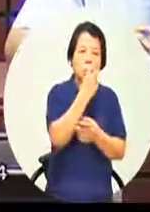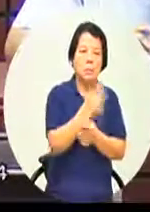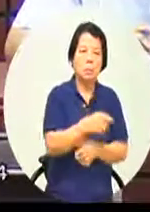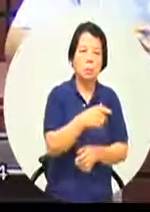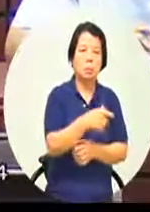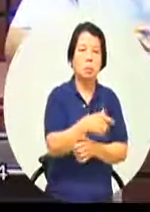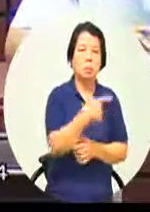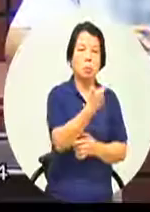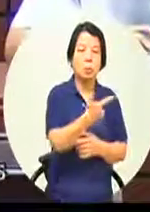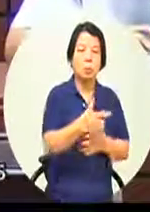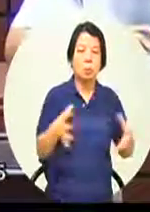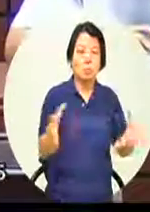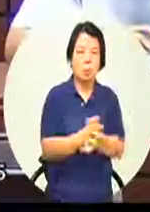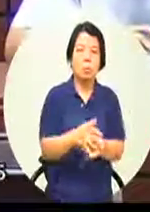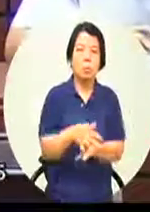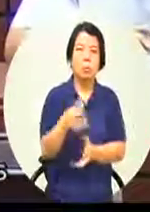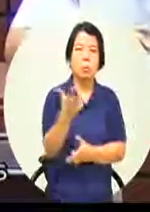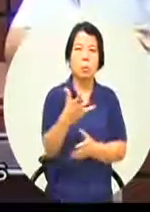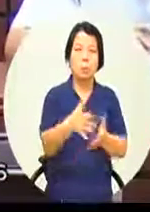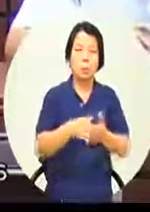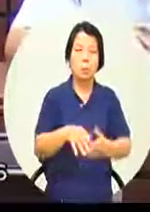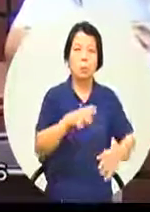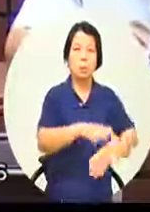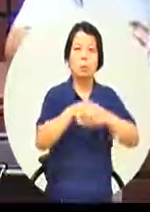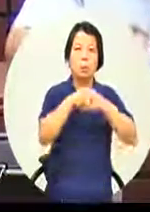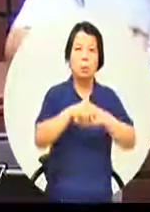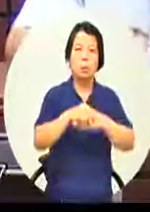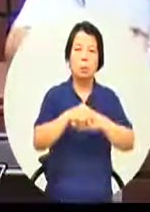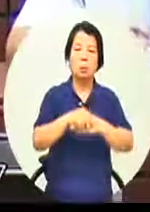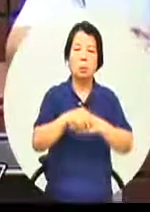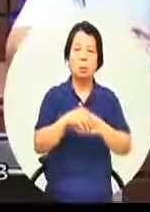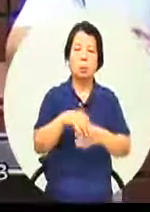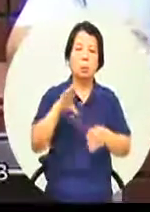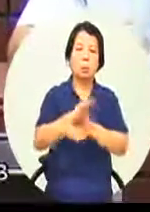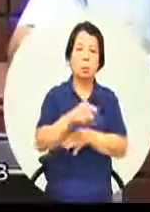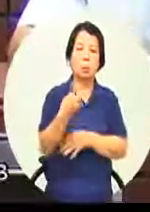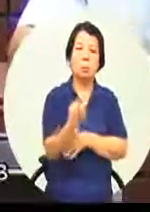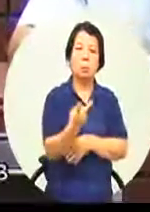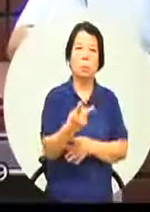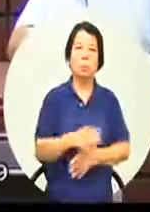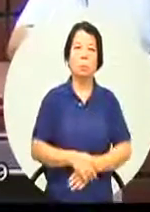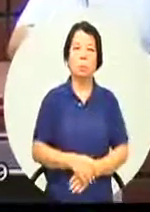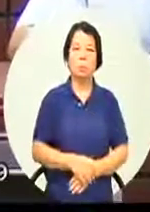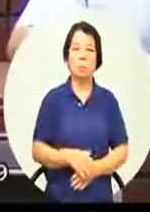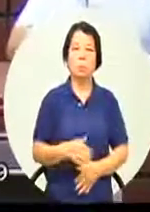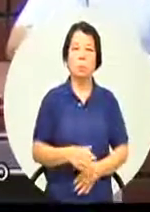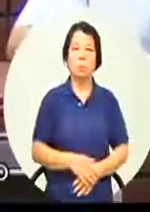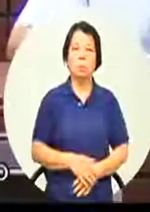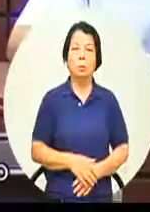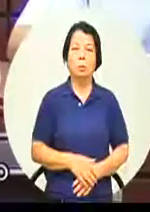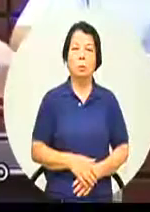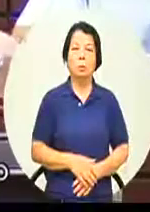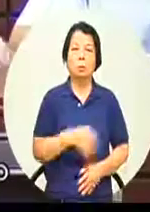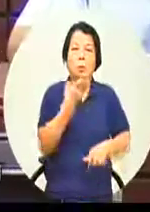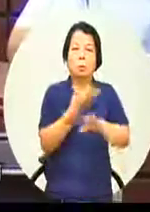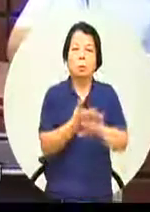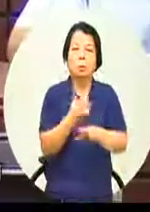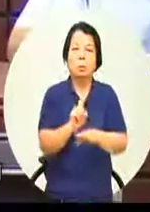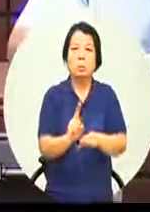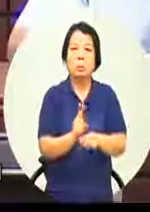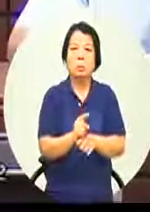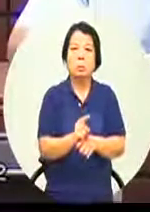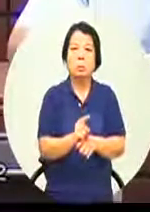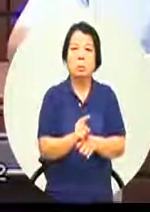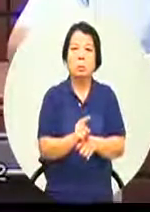八辆的样子。 你说救援车有几辆？ 两辆的。 两辆，那两辆分别怎么放置？ 他这个